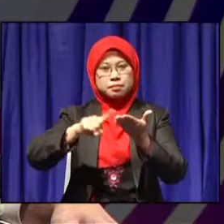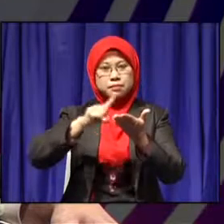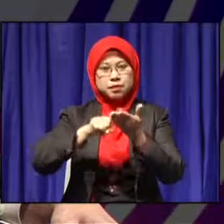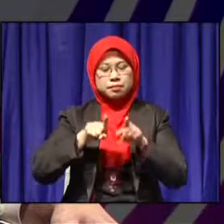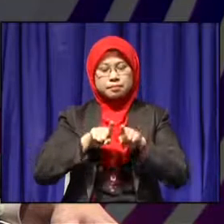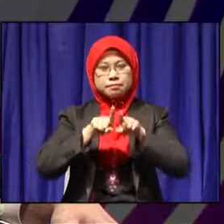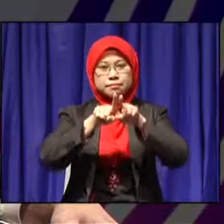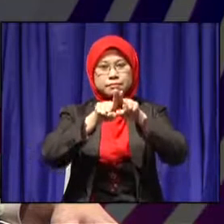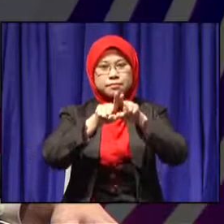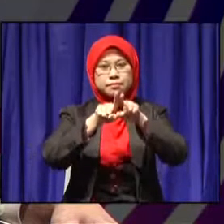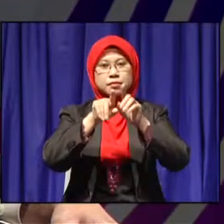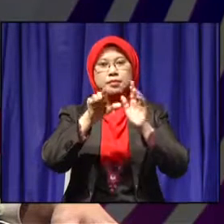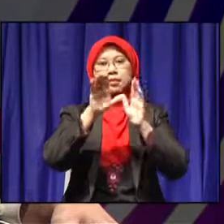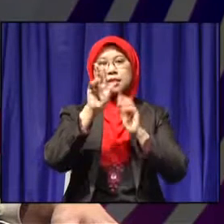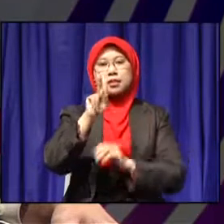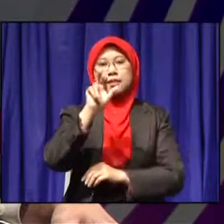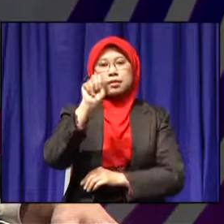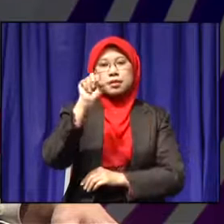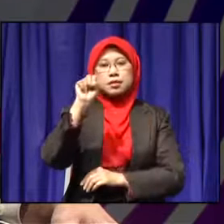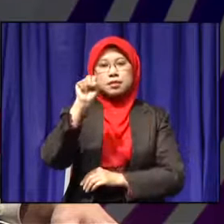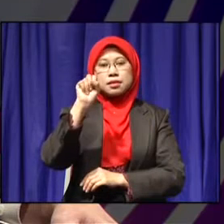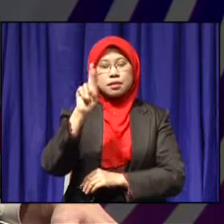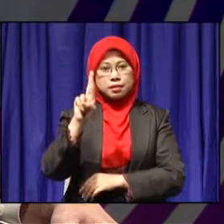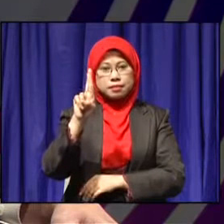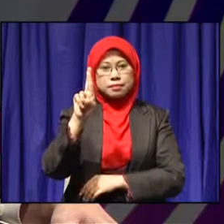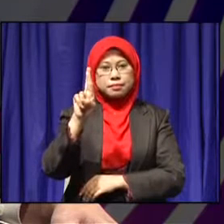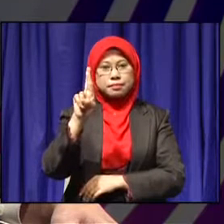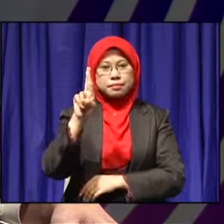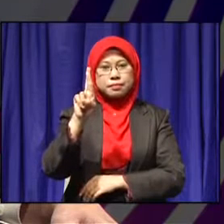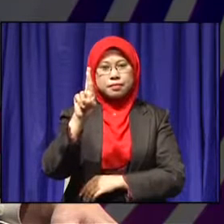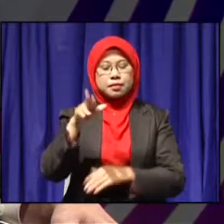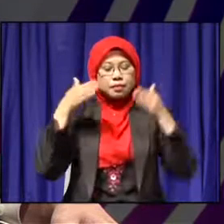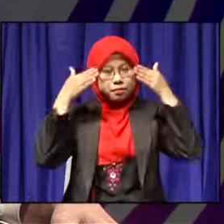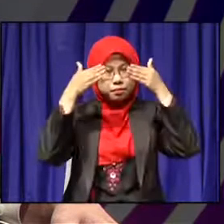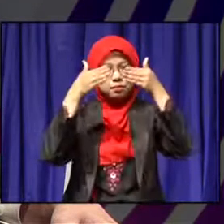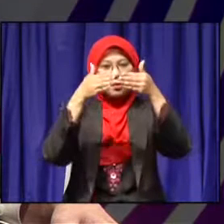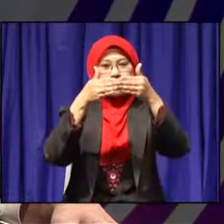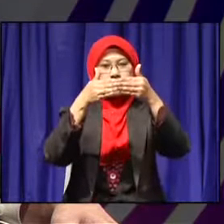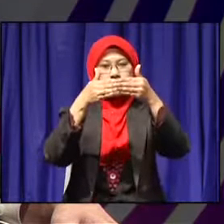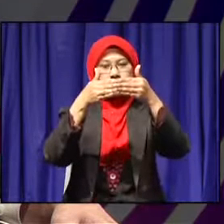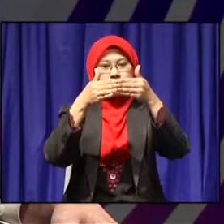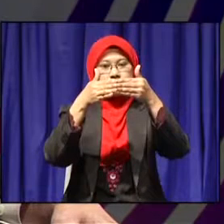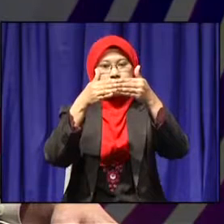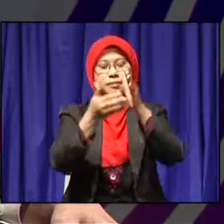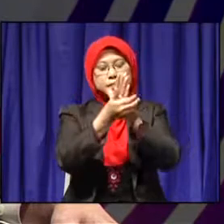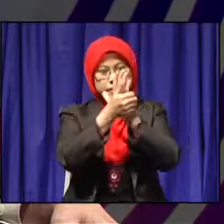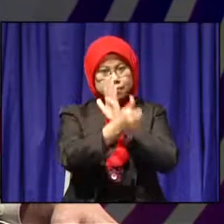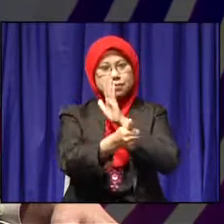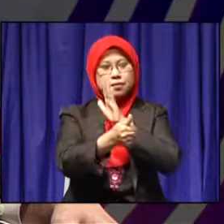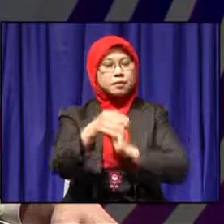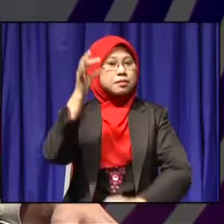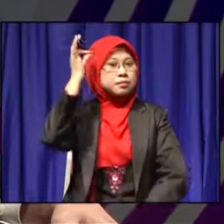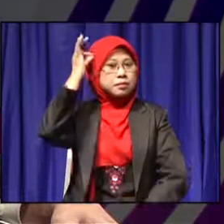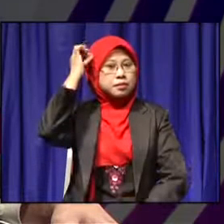kurikulum standard sekolah rendah ya dimana penekanan diberikan kepada kemahiran berfikir